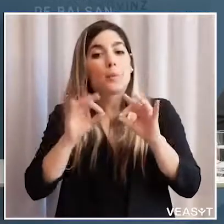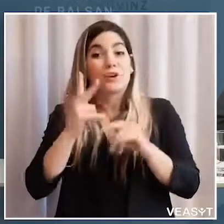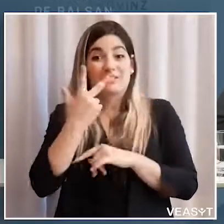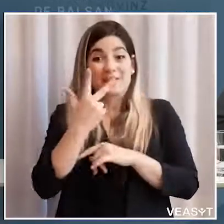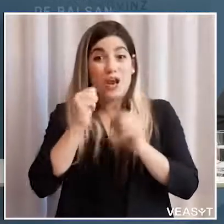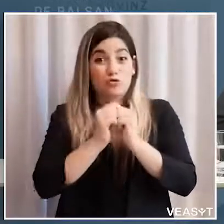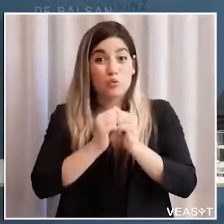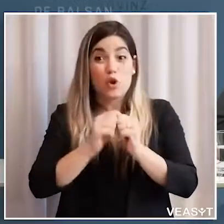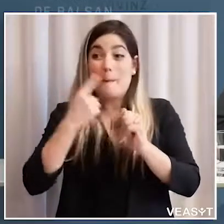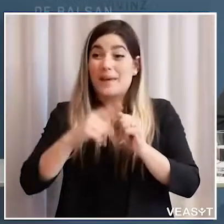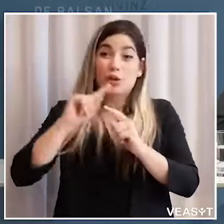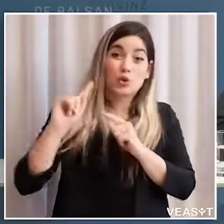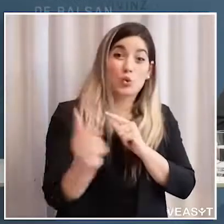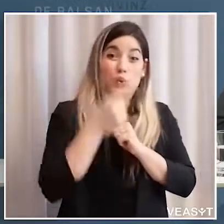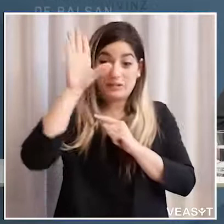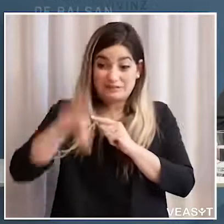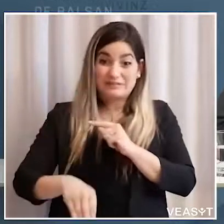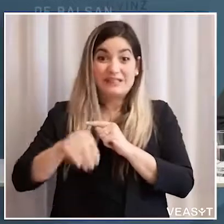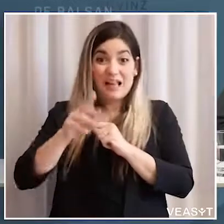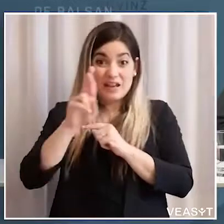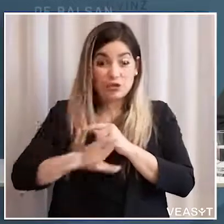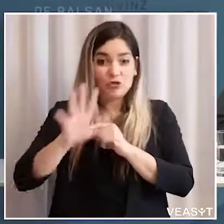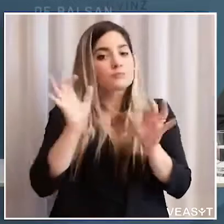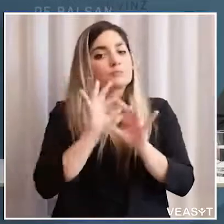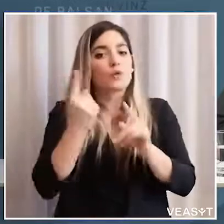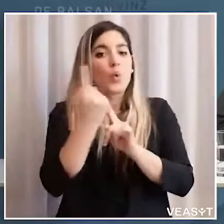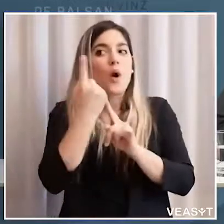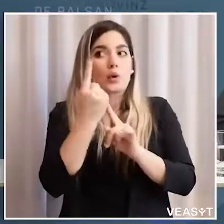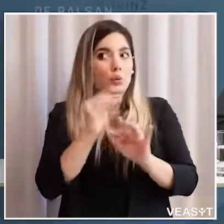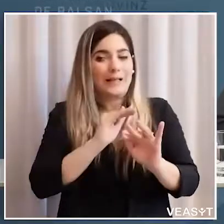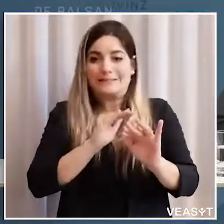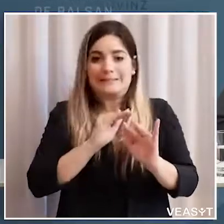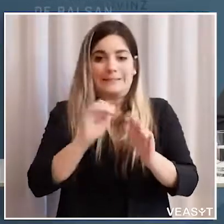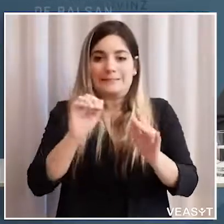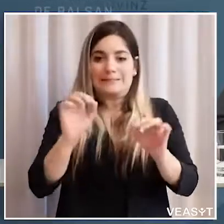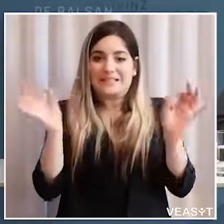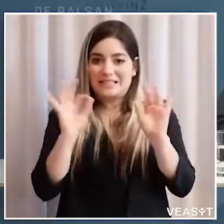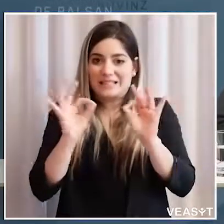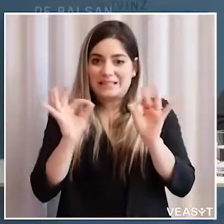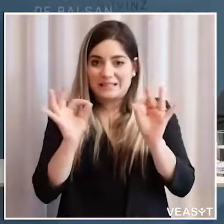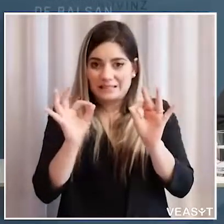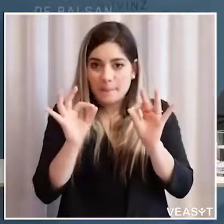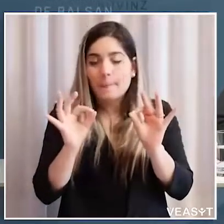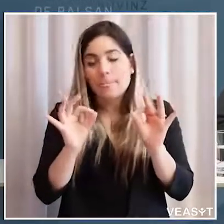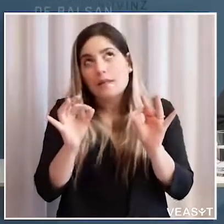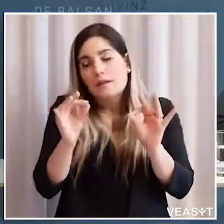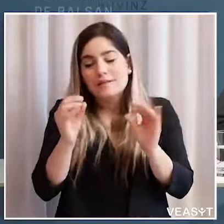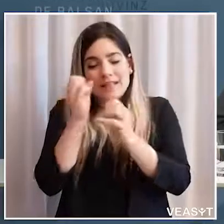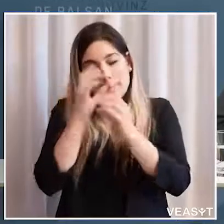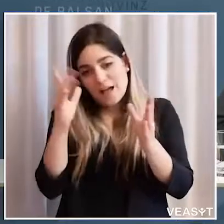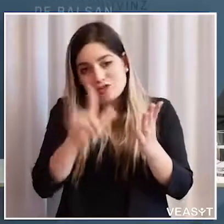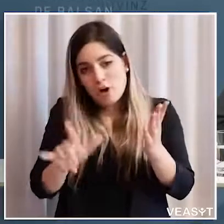poi a partire dal 3 giugno per tutte le regioni o se rimangono escluse qualcun e soprattutto ovviamente si